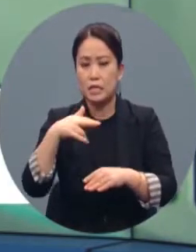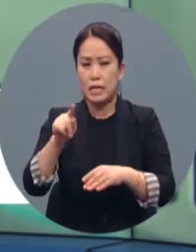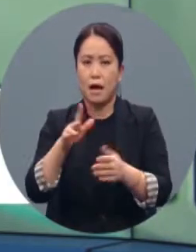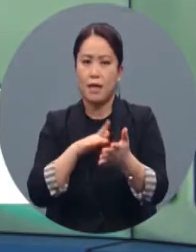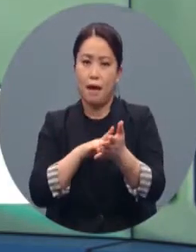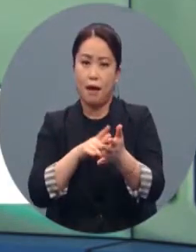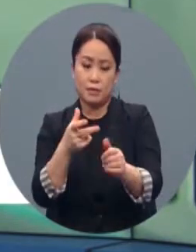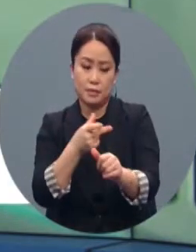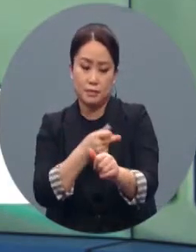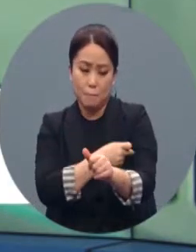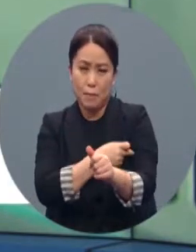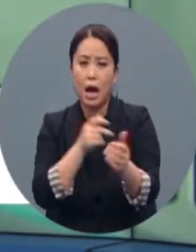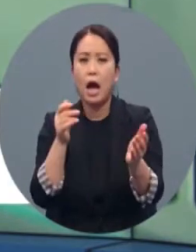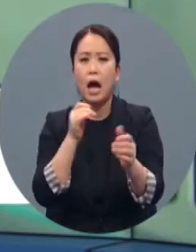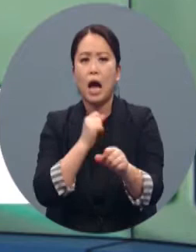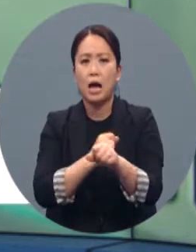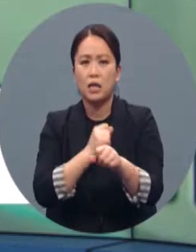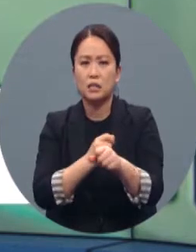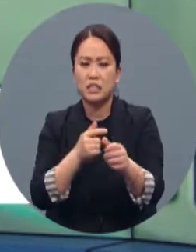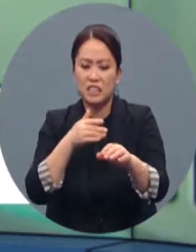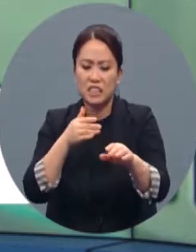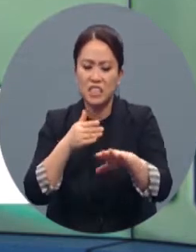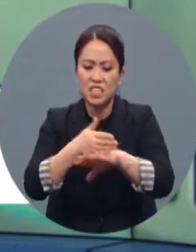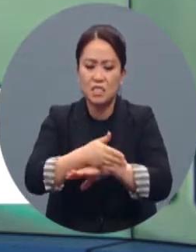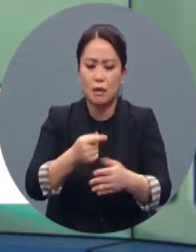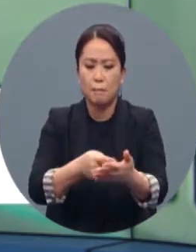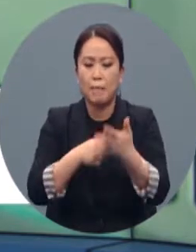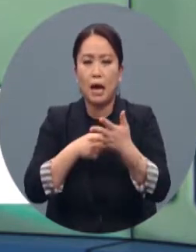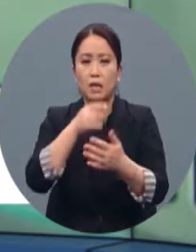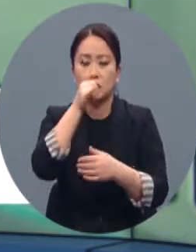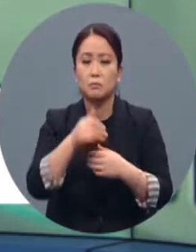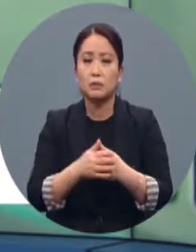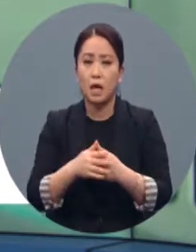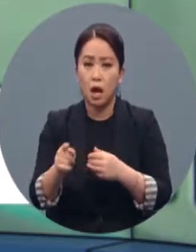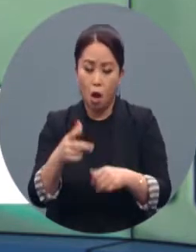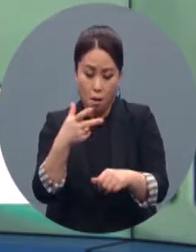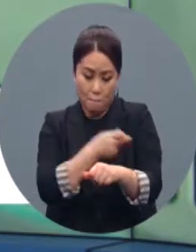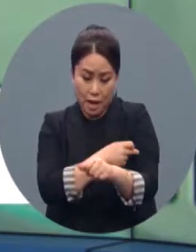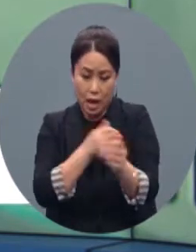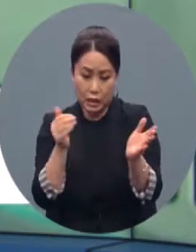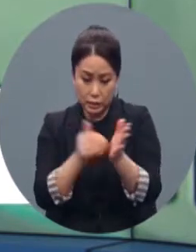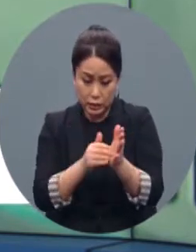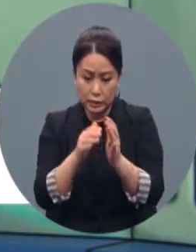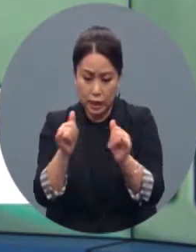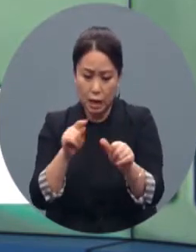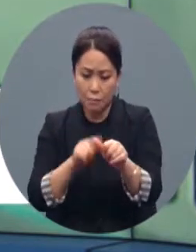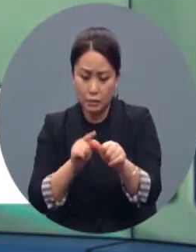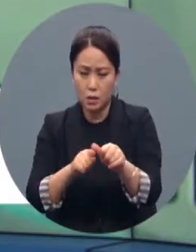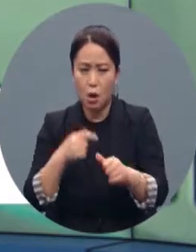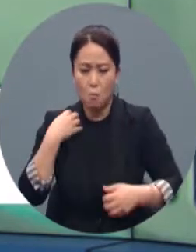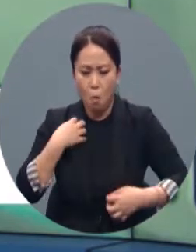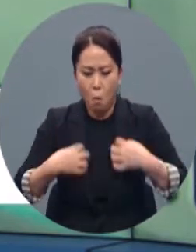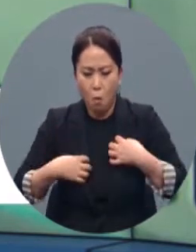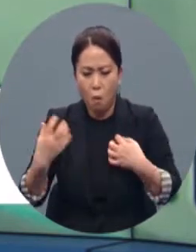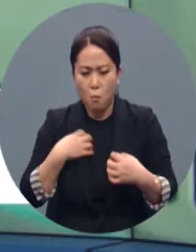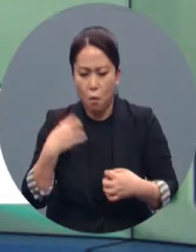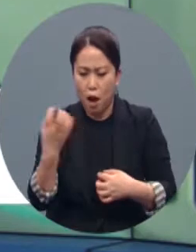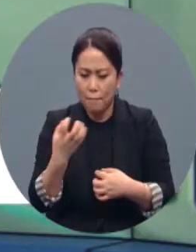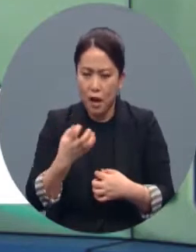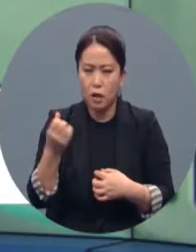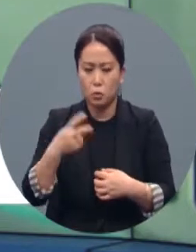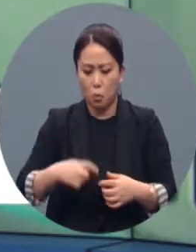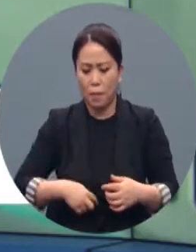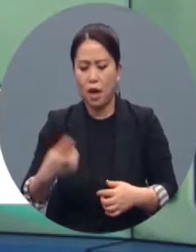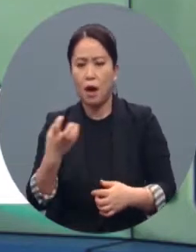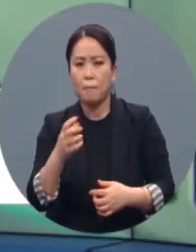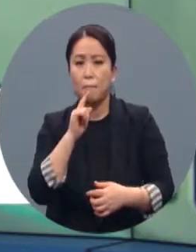사실이 뒤늦게 드러났습니다. 문제의 백신을 맞은 일부 접종자는 몸살과 복통을 호소하고 있습니다. 직원의